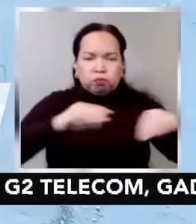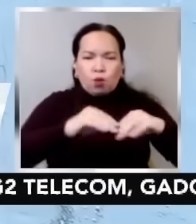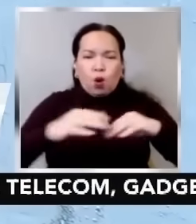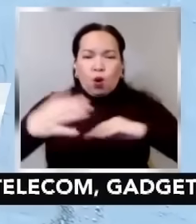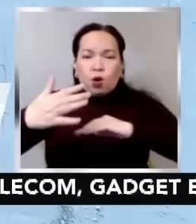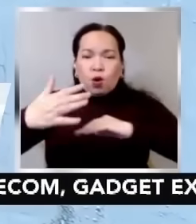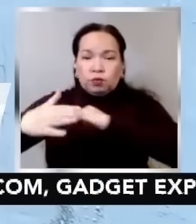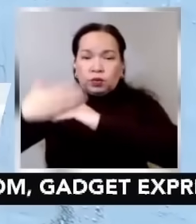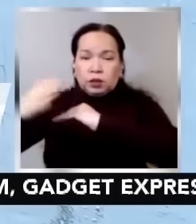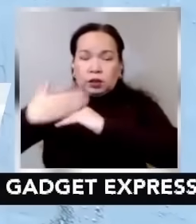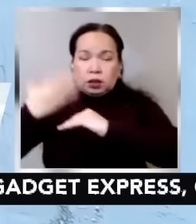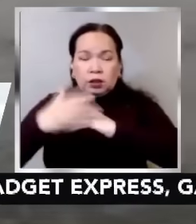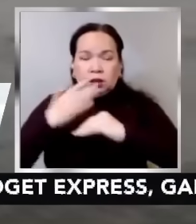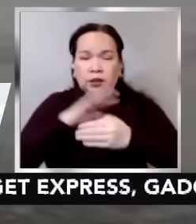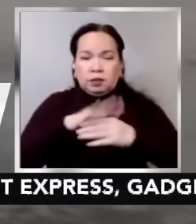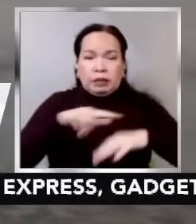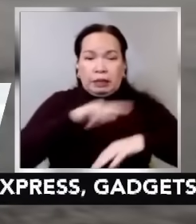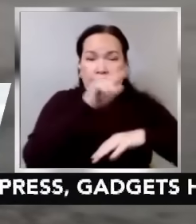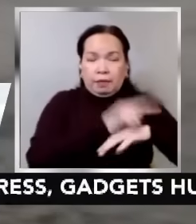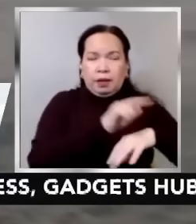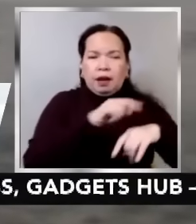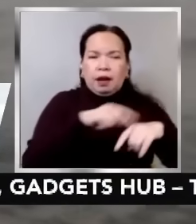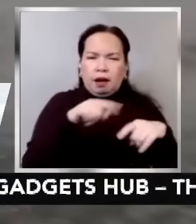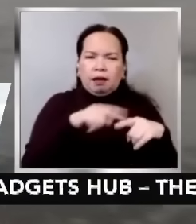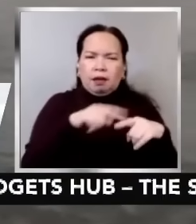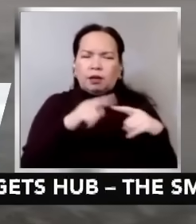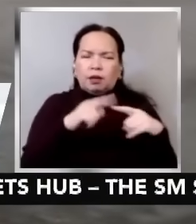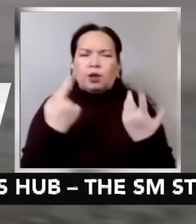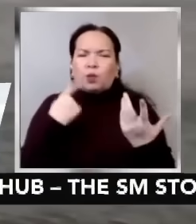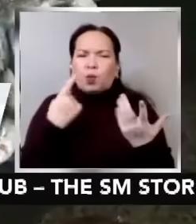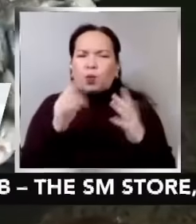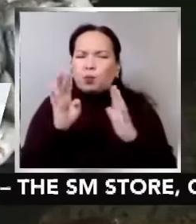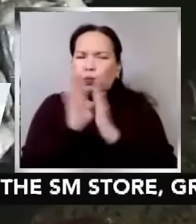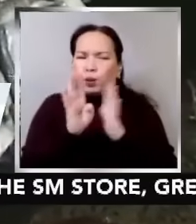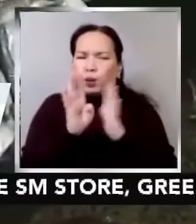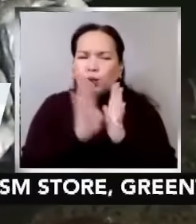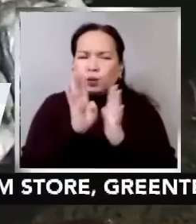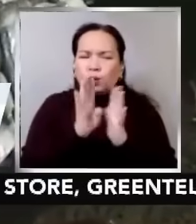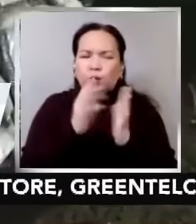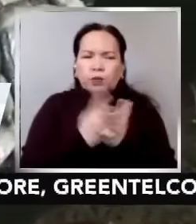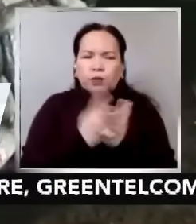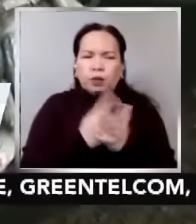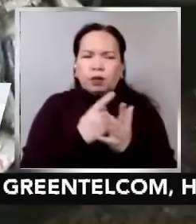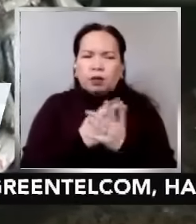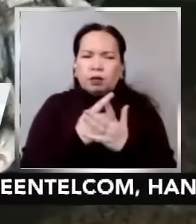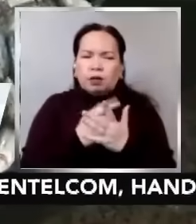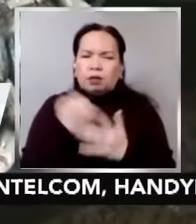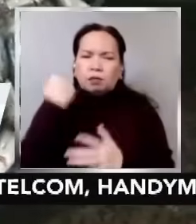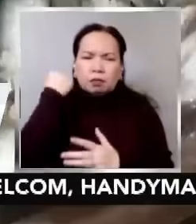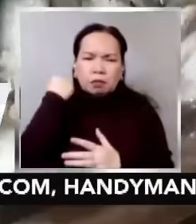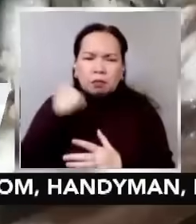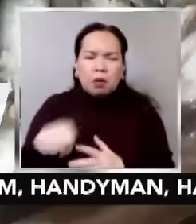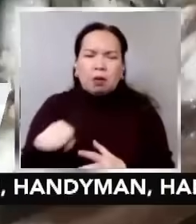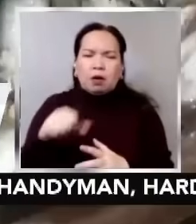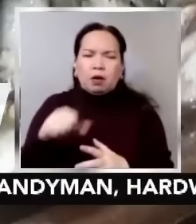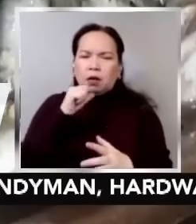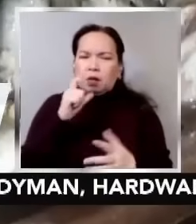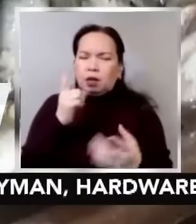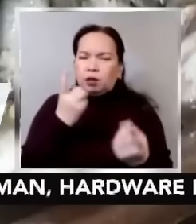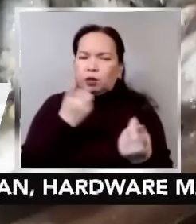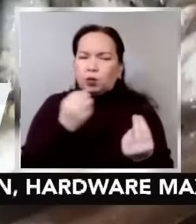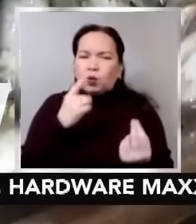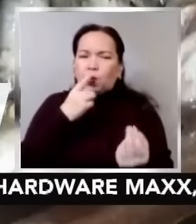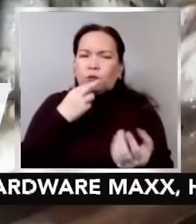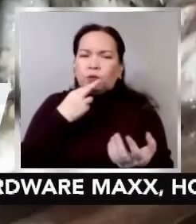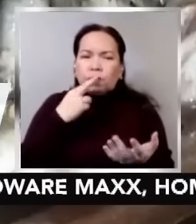bilyong piso ang nawawala sa illegal, unreported at unregulated fishing. Kailangan daw ng regulasyon dahil hindi naman unli ang ating mga